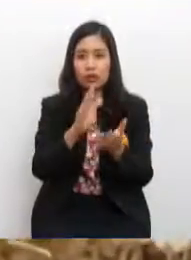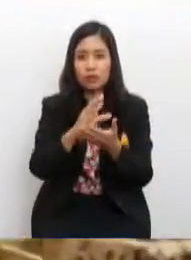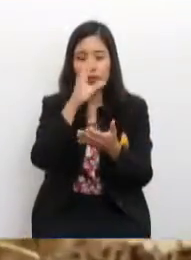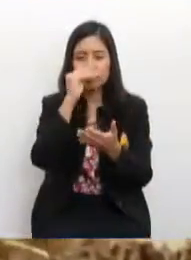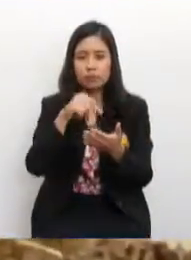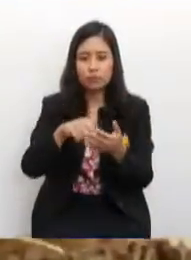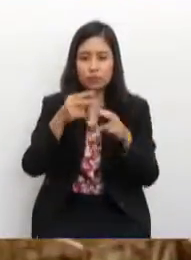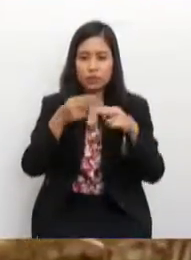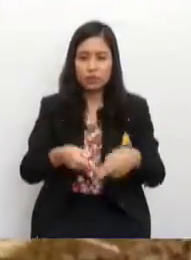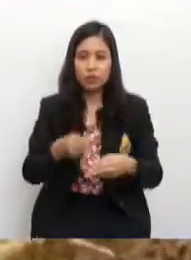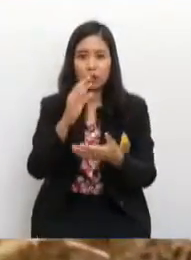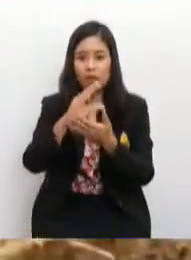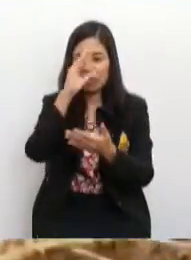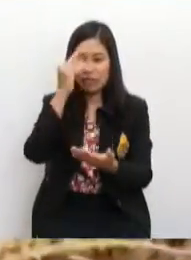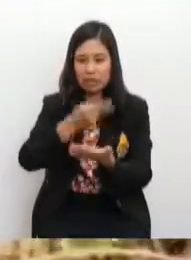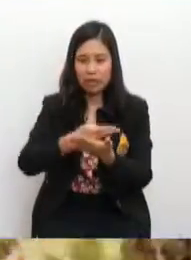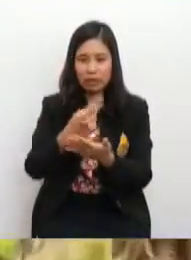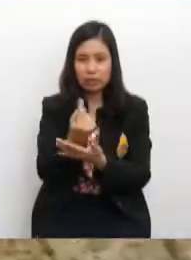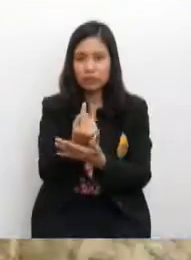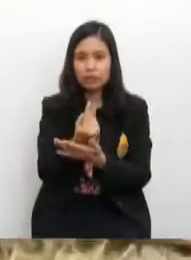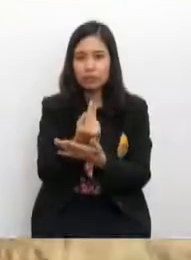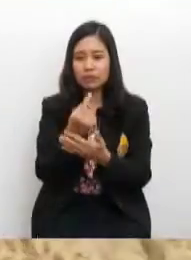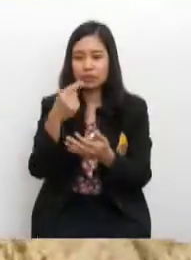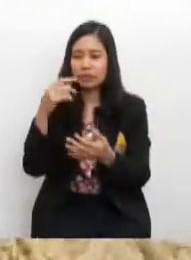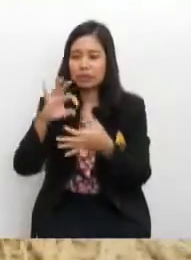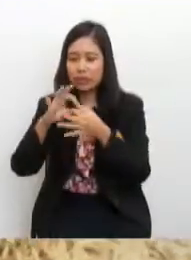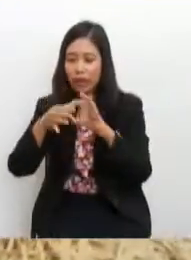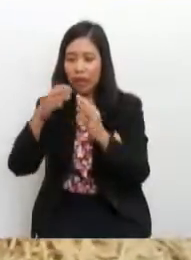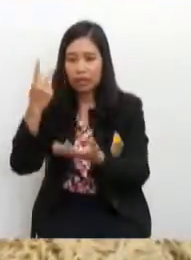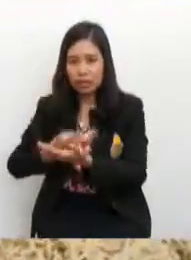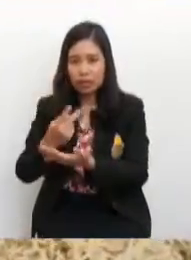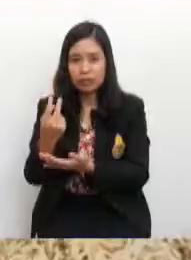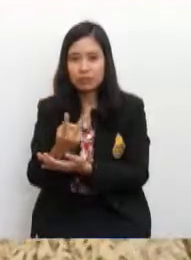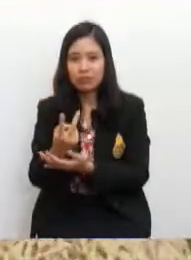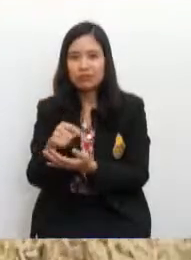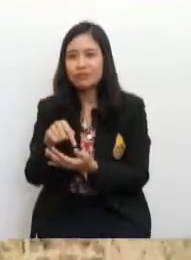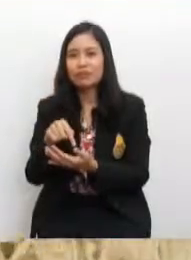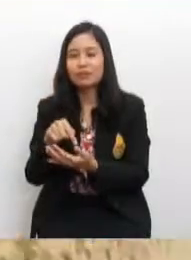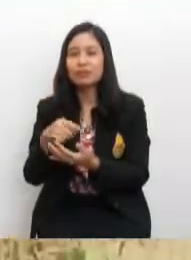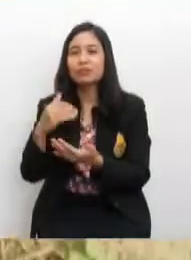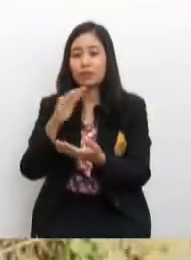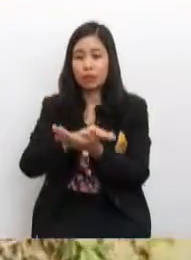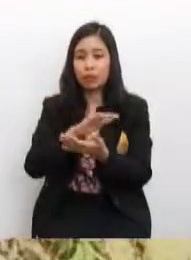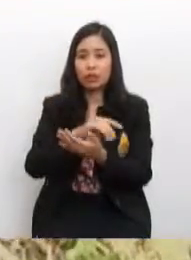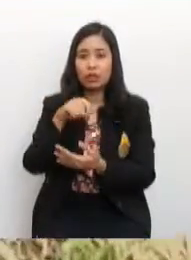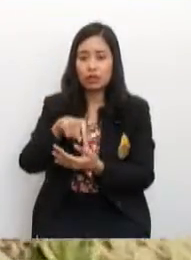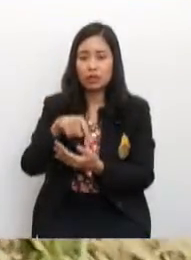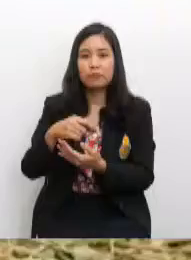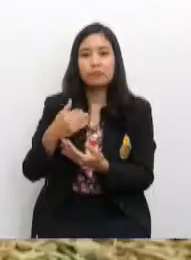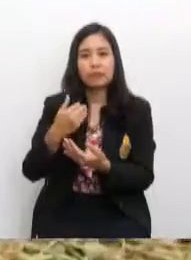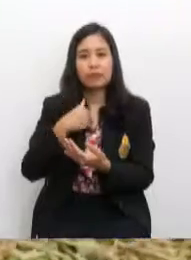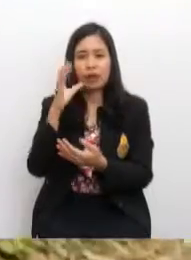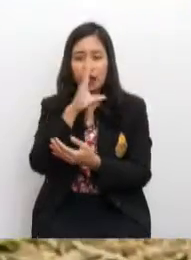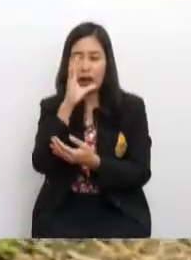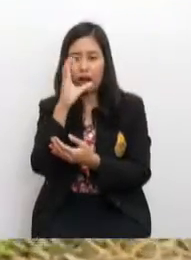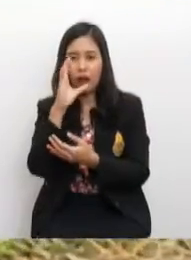มีเฉพาะเรื่องเรียนเก่งหรือกีฬาเก่งแต่โรงเรียนแห่งนี้อย่าได้แสวง